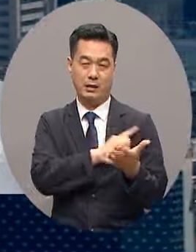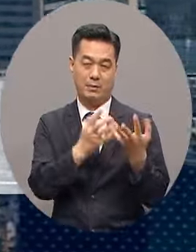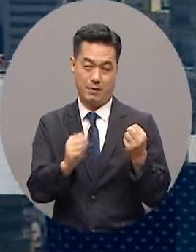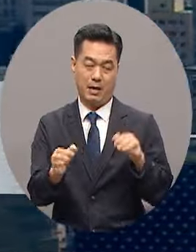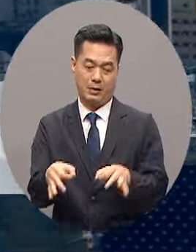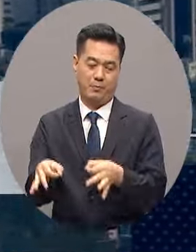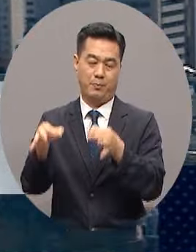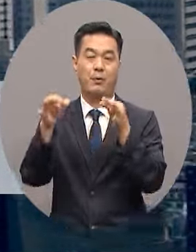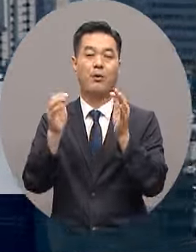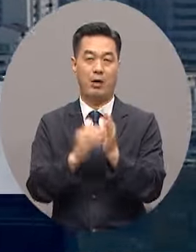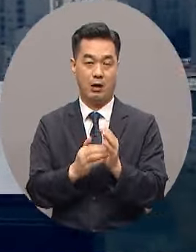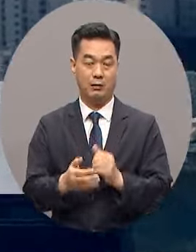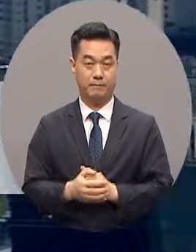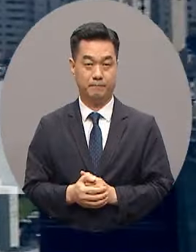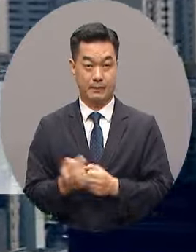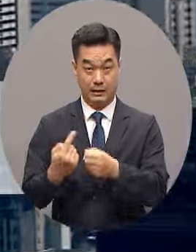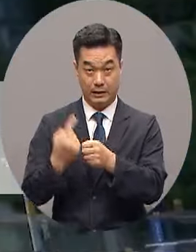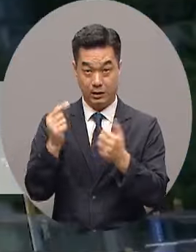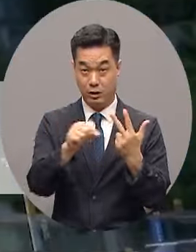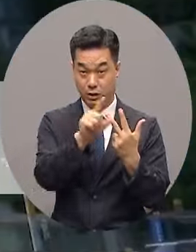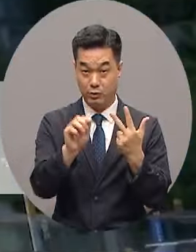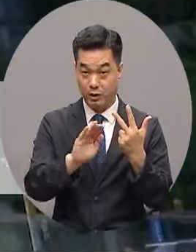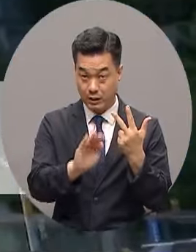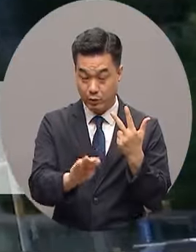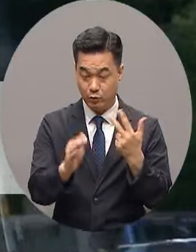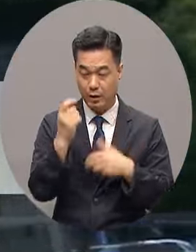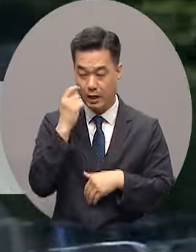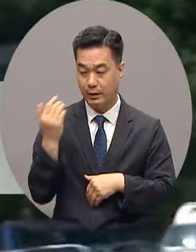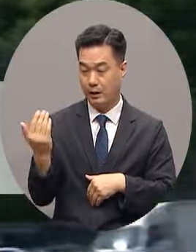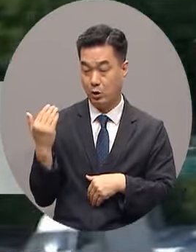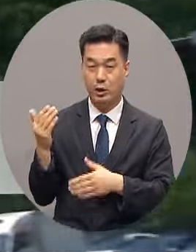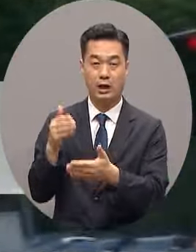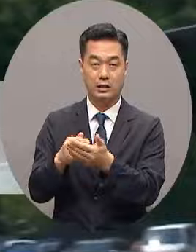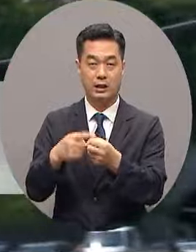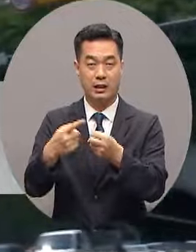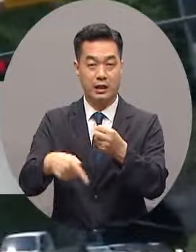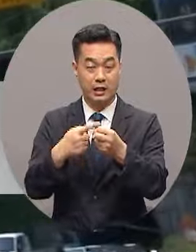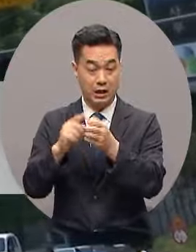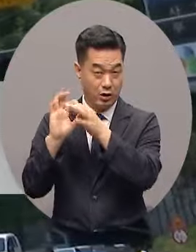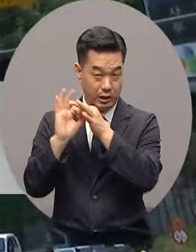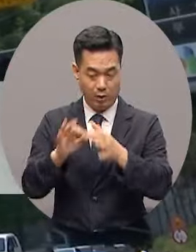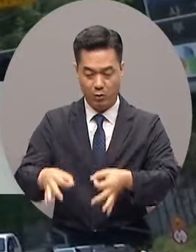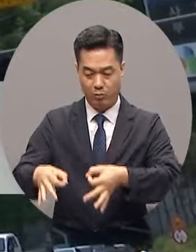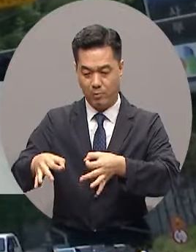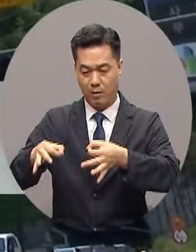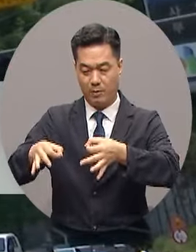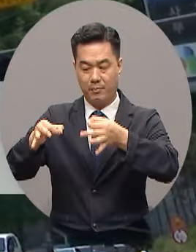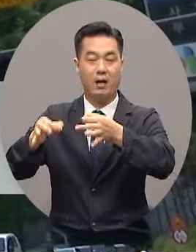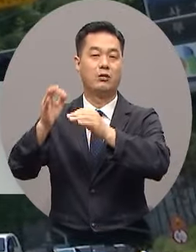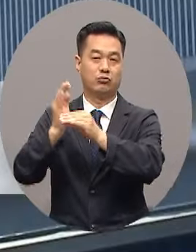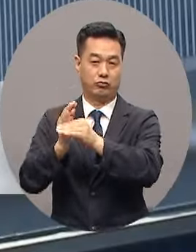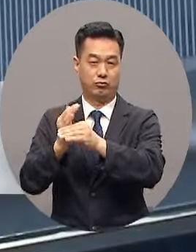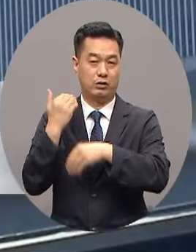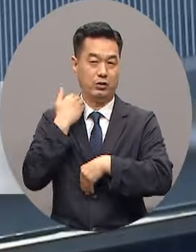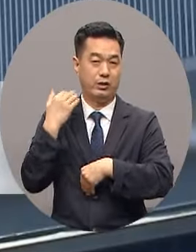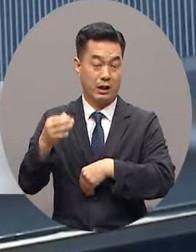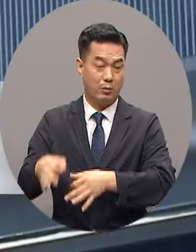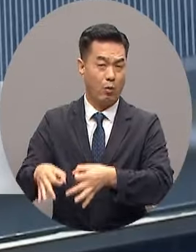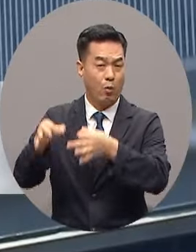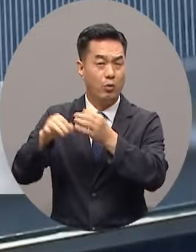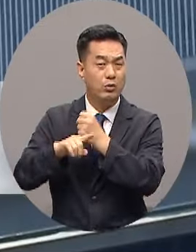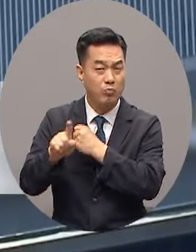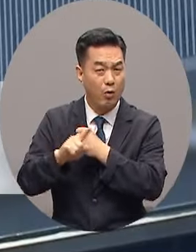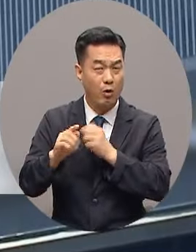최고치를 기록했습니다. 작년 7월 이후 지난달까지 1년째 상승세가 지속된 결과로 전세가율이 오르는